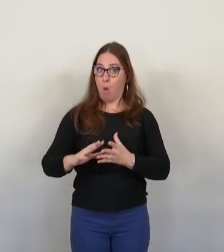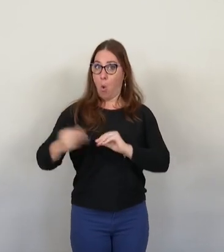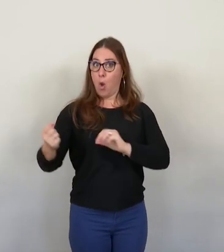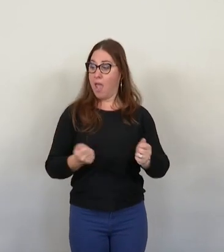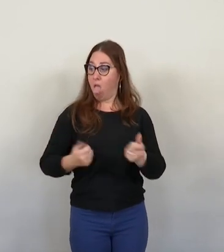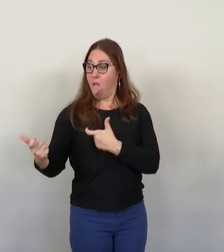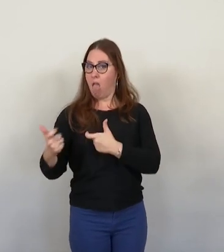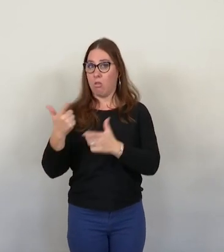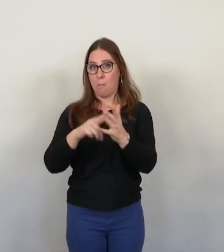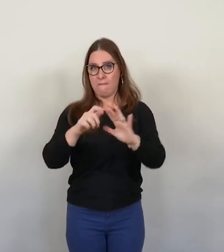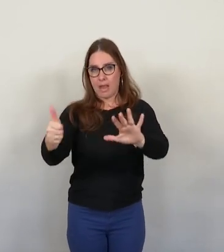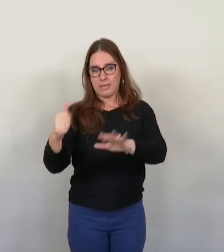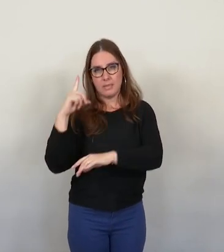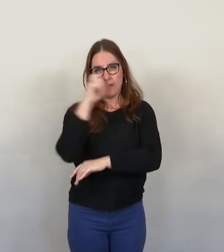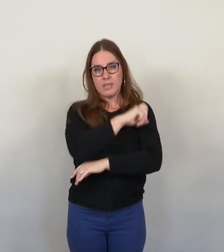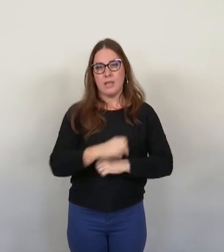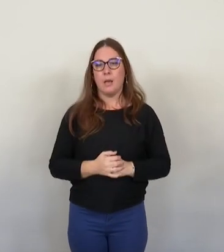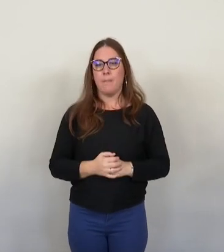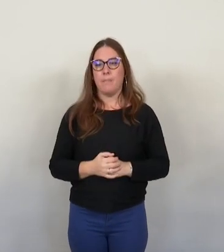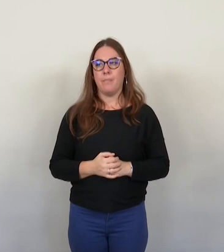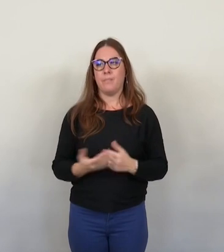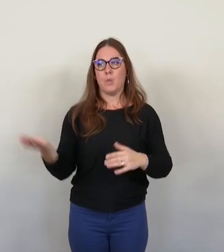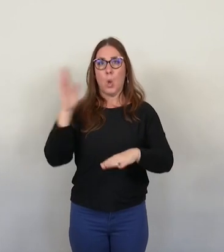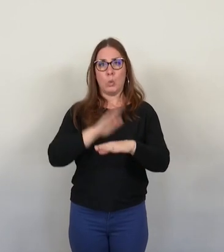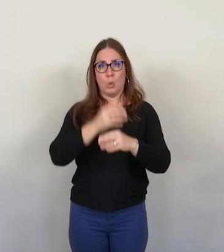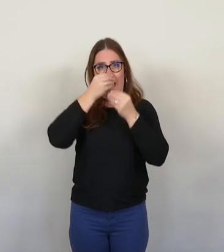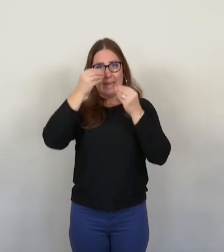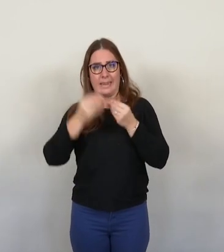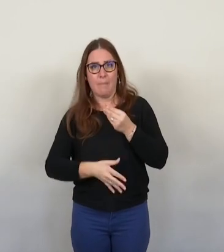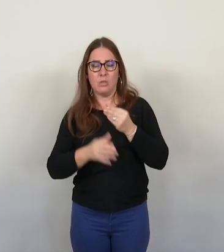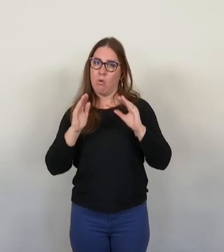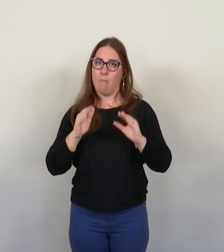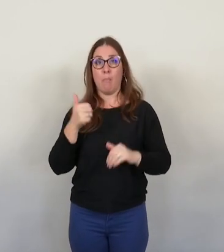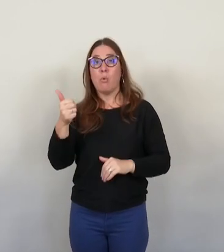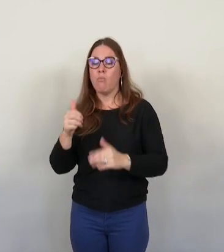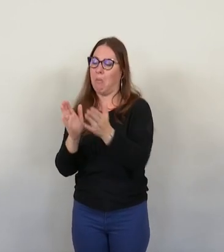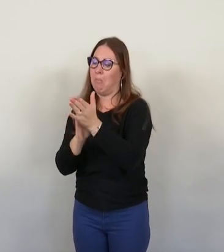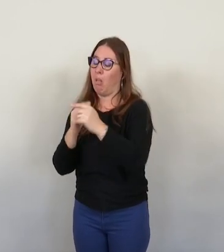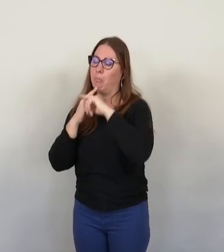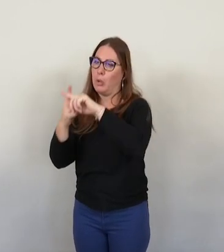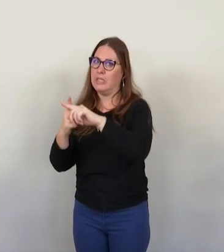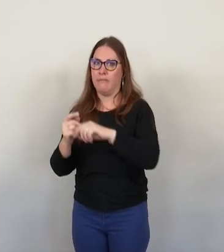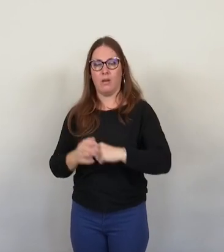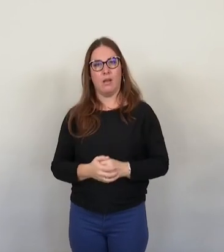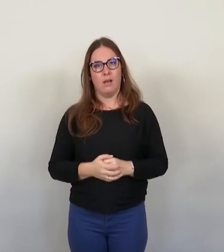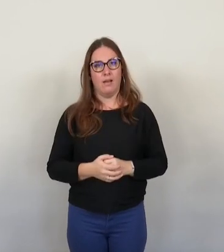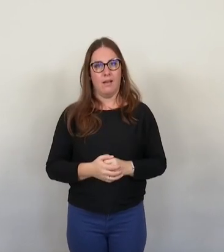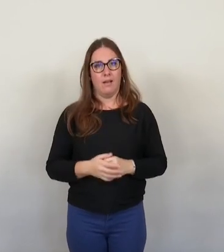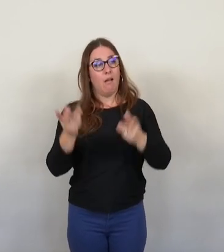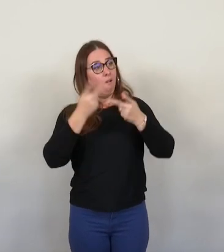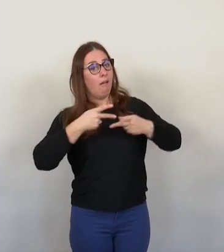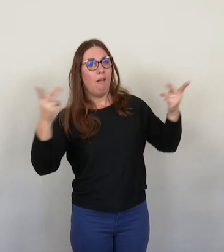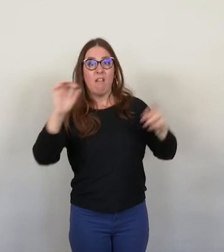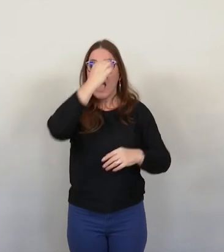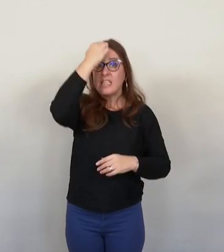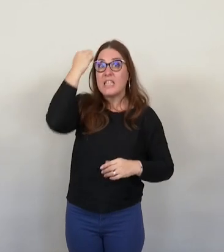2026 pourtant il nous semble qu'une démission vous ferait le plus grand bien vous qui annonc qui annoncé assister à des stages